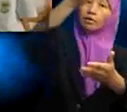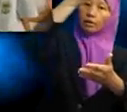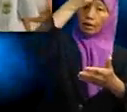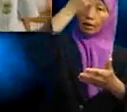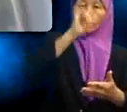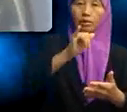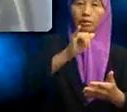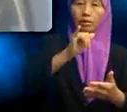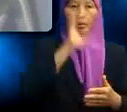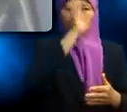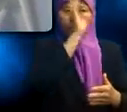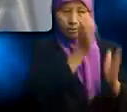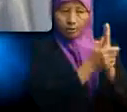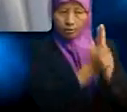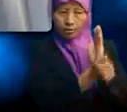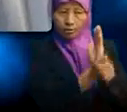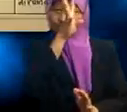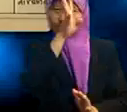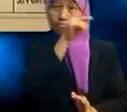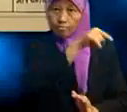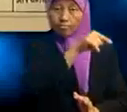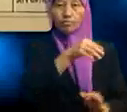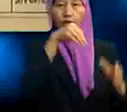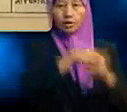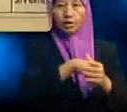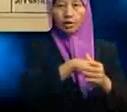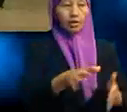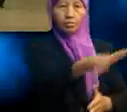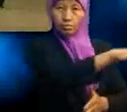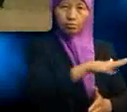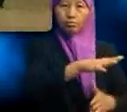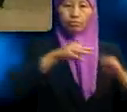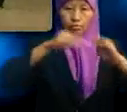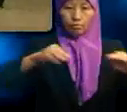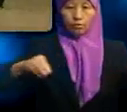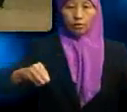yang mencungkil kemahiran kritis dalam kalangan pelajar.